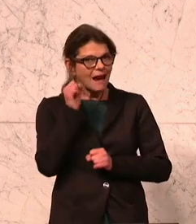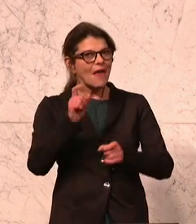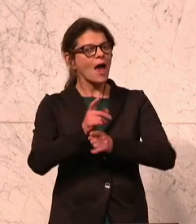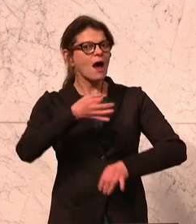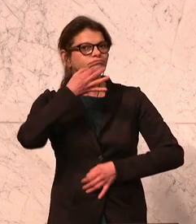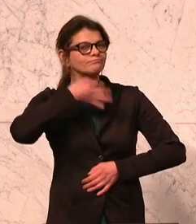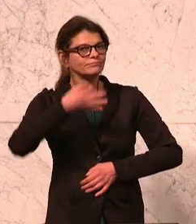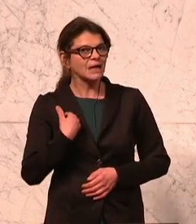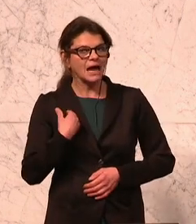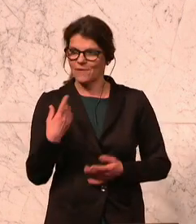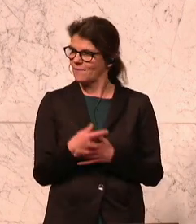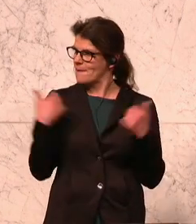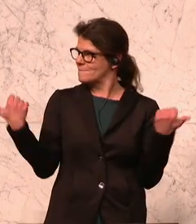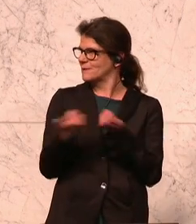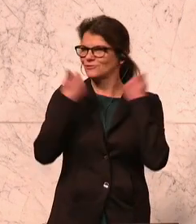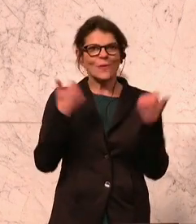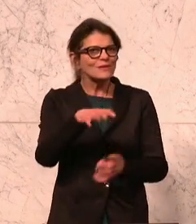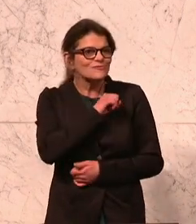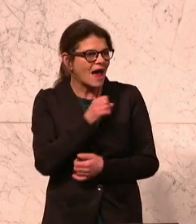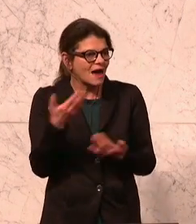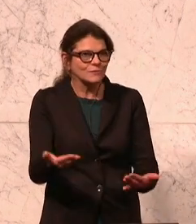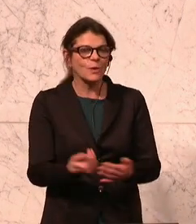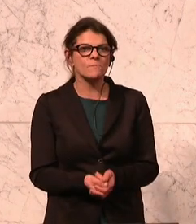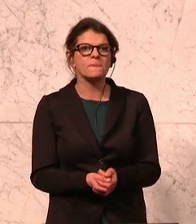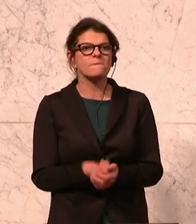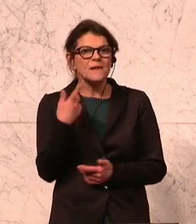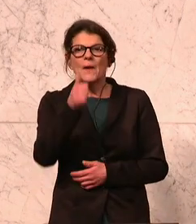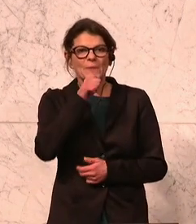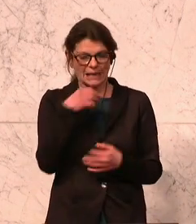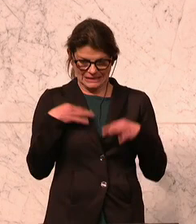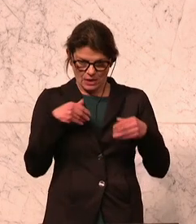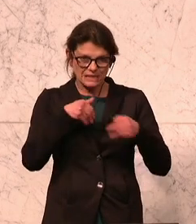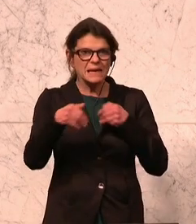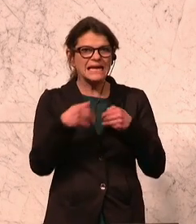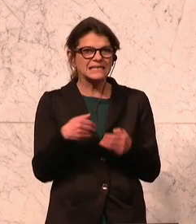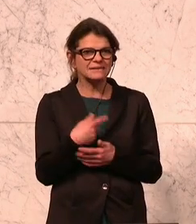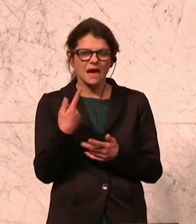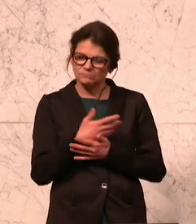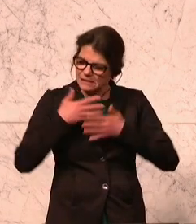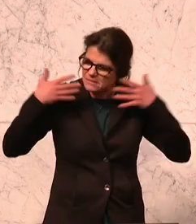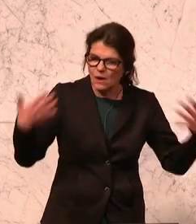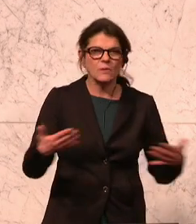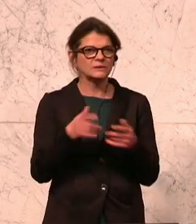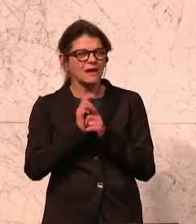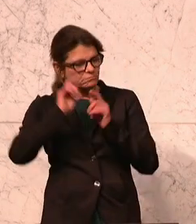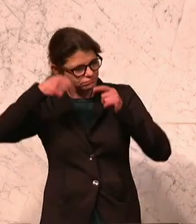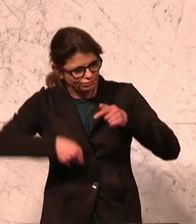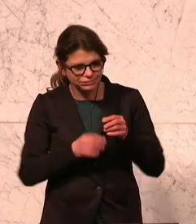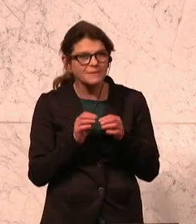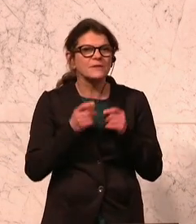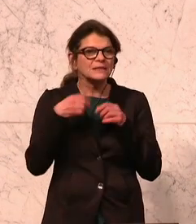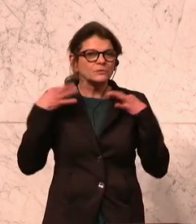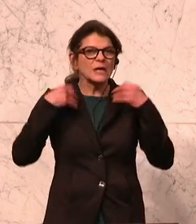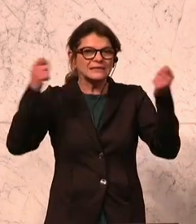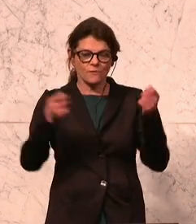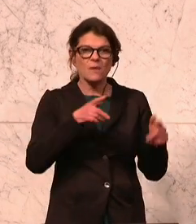darf, weil es ist wirklich was Großartiges gelungen hier. Der grüne Gesundheitsminister legt hier die weitreichendste und tiefgehendste Gesundheitsreform seit